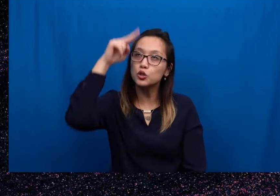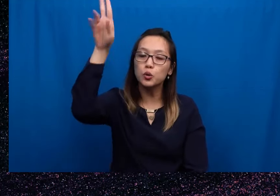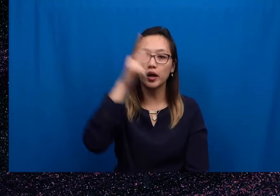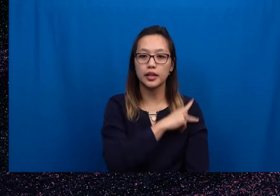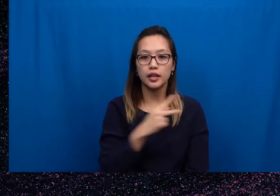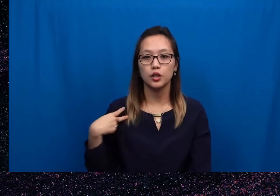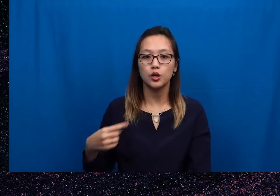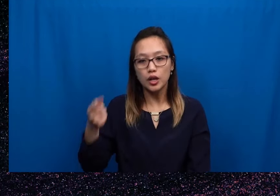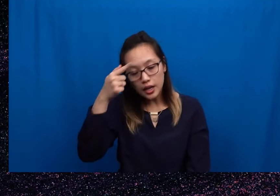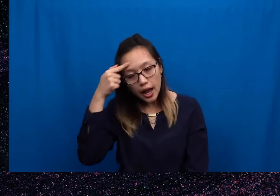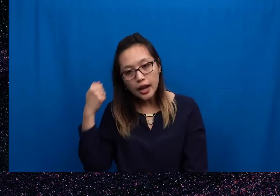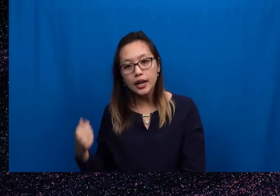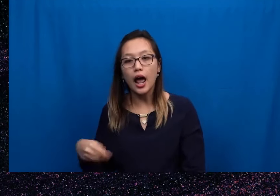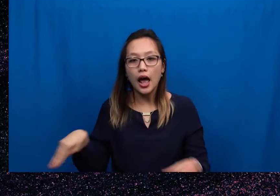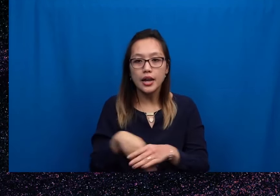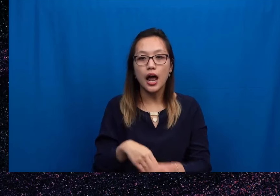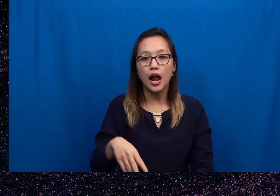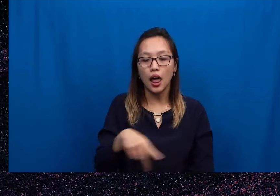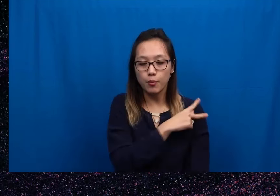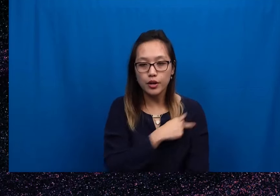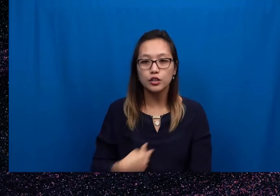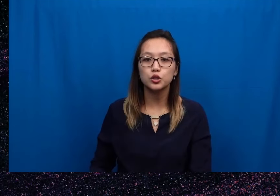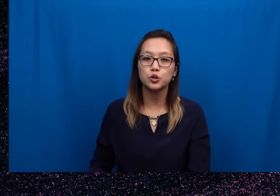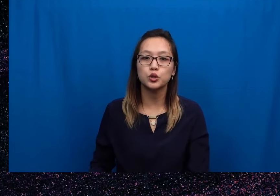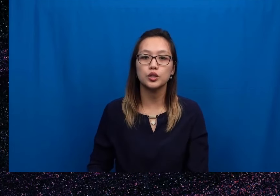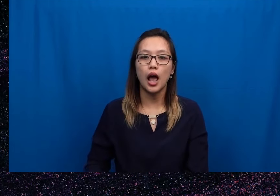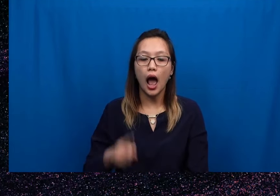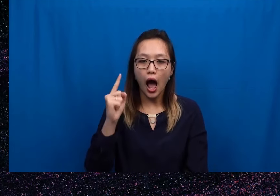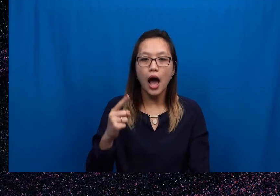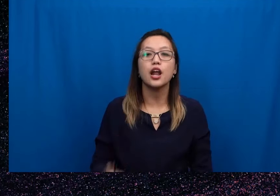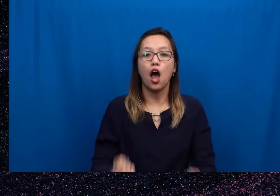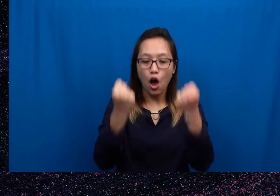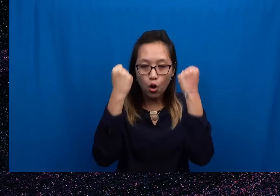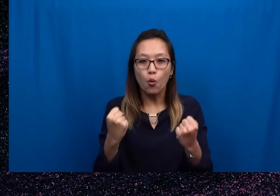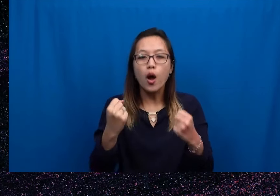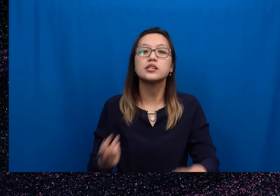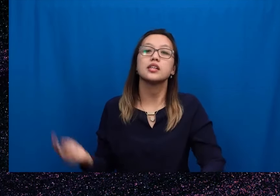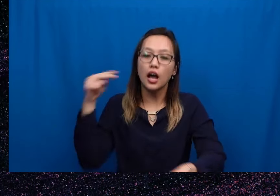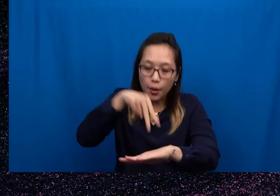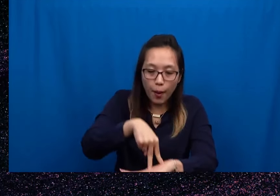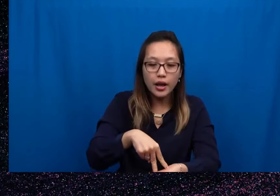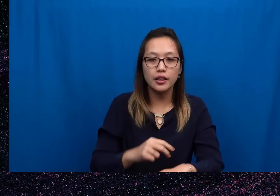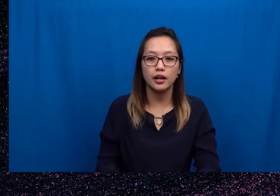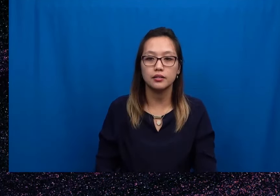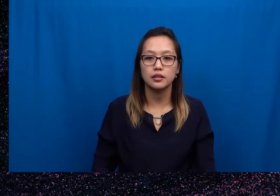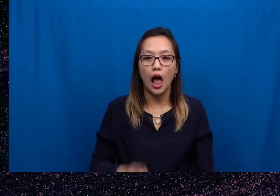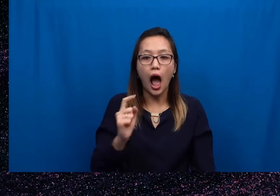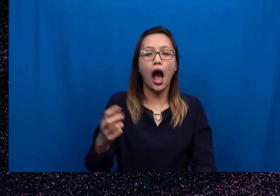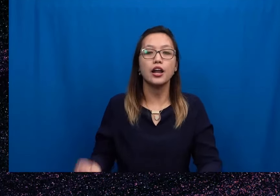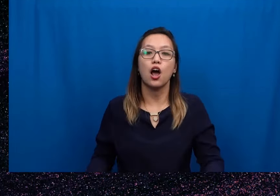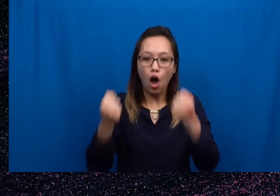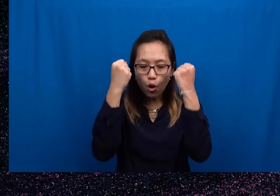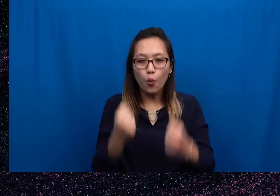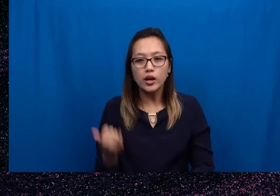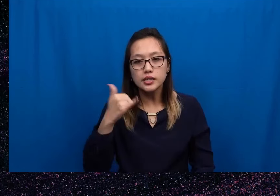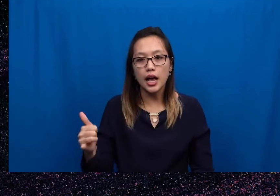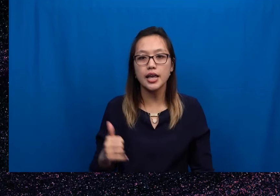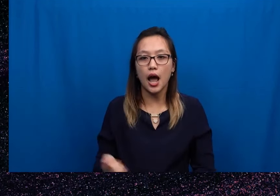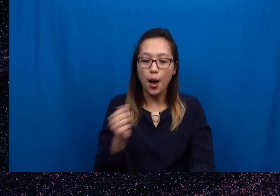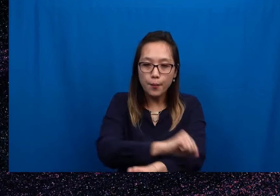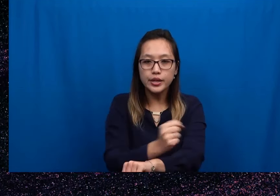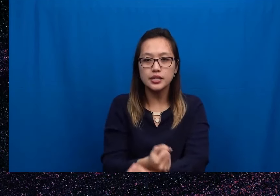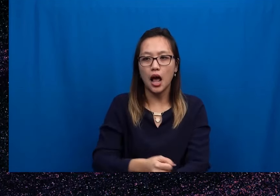di dalam Yesus dia menemukan kuasa kebangkitan itu. Dalam Yesus dia menemukan kuasa yang bisa mengalahkan maut